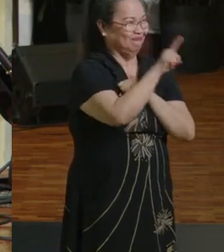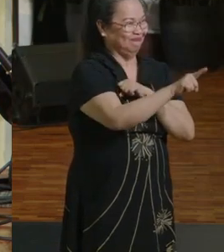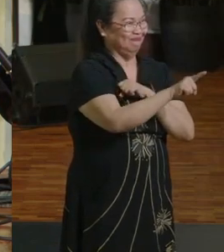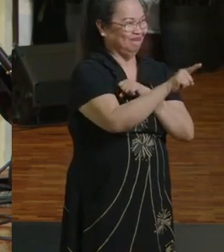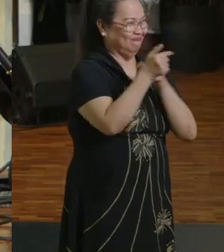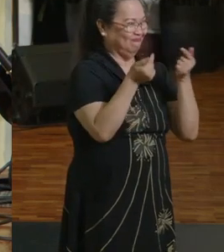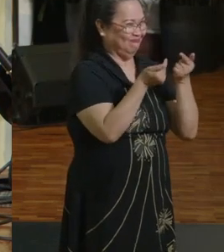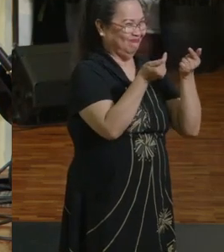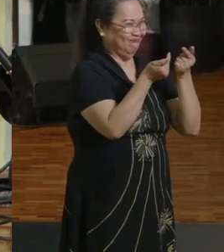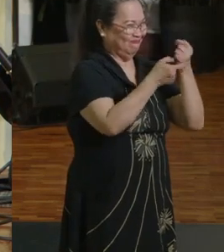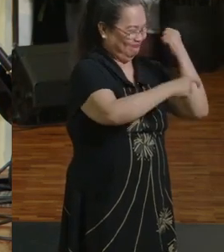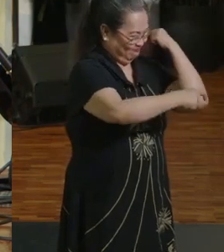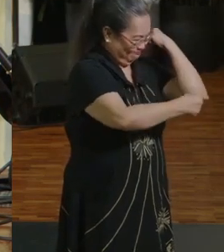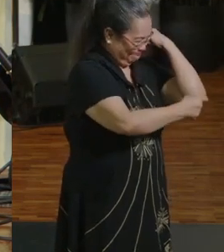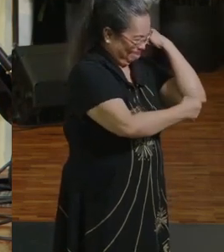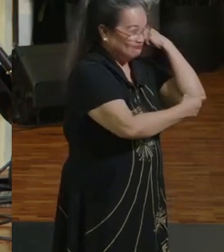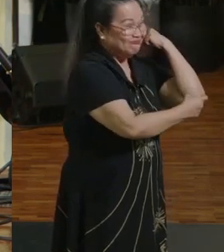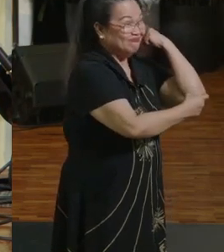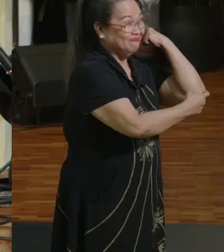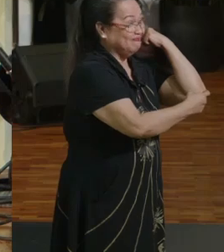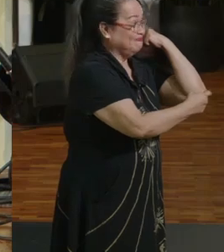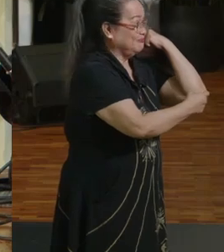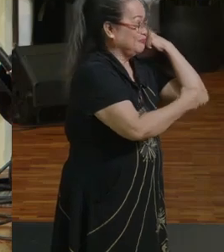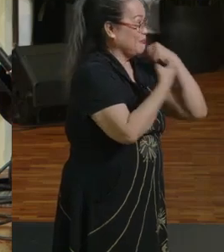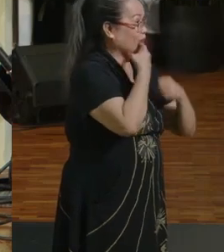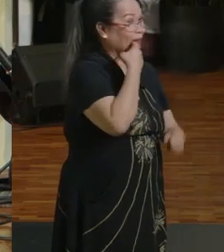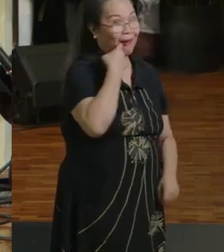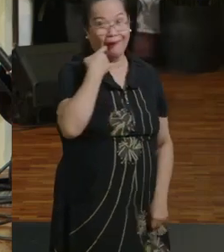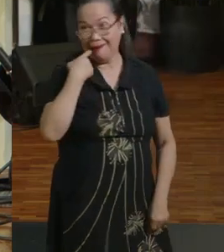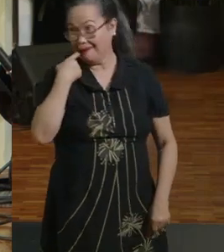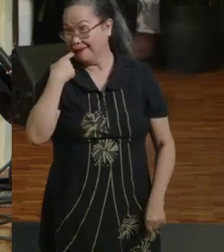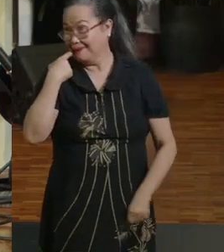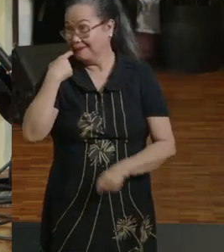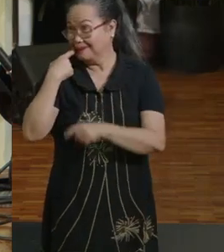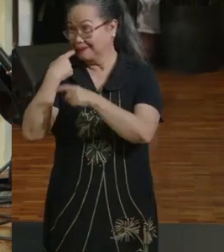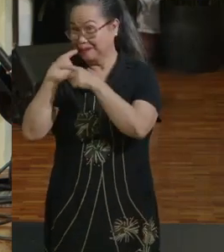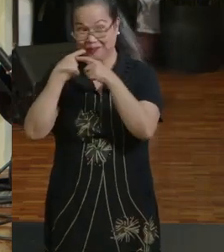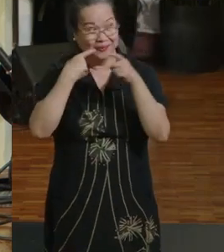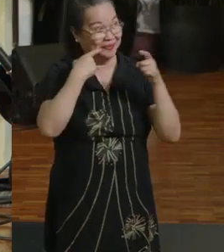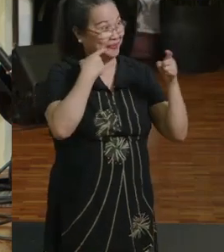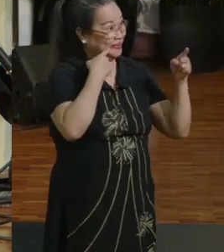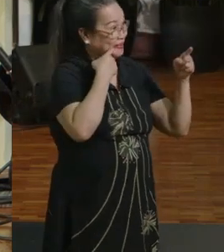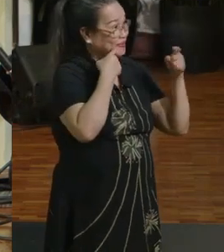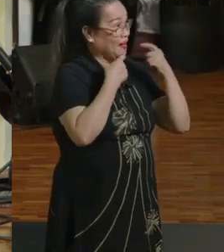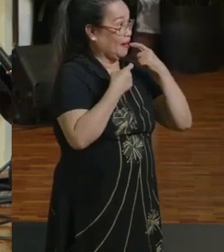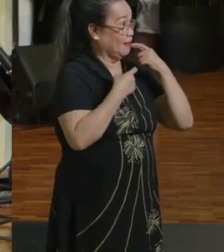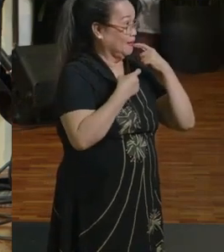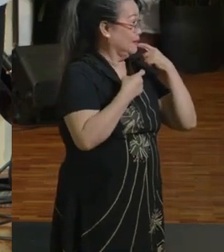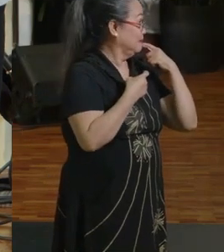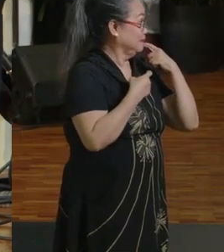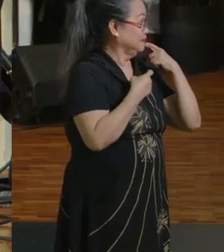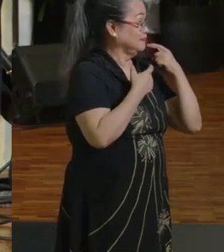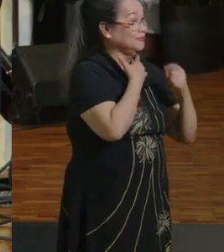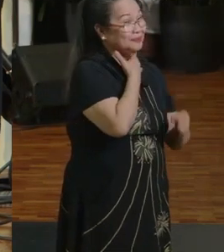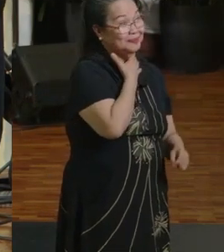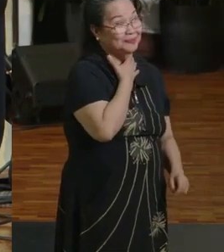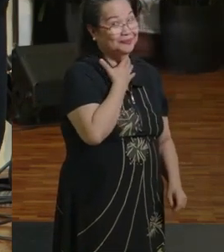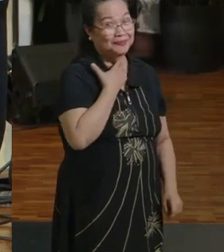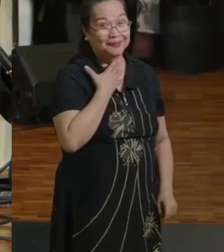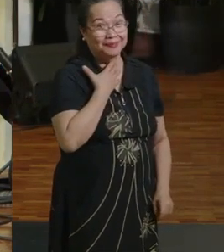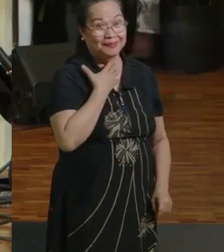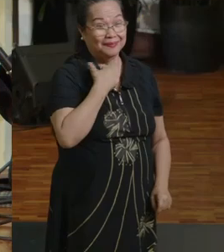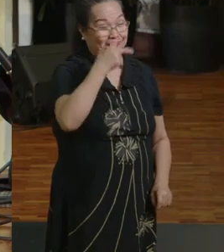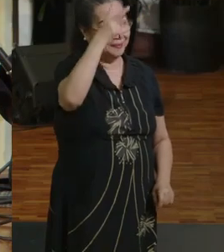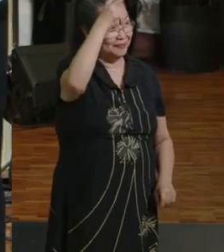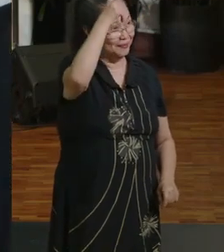Sapagkat kahit na tayo ligtas, tayo po ay marupok at mahina pa rin. At ang hinahanap na lang ng demonyo sa atin